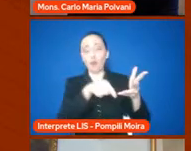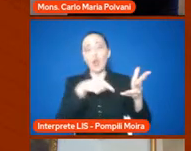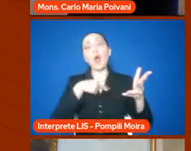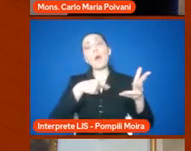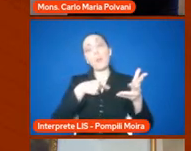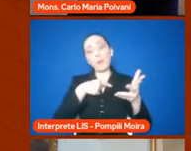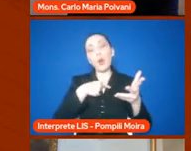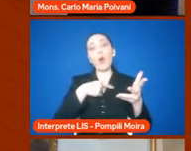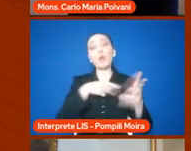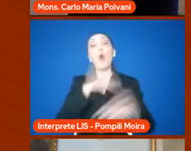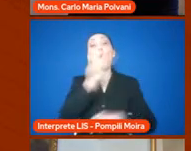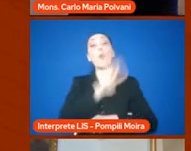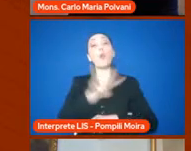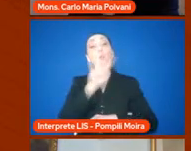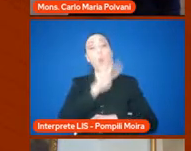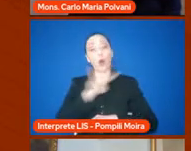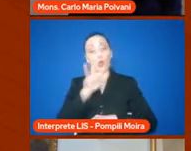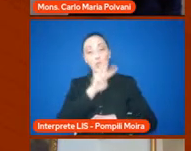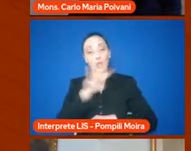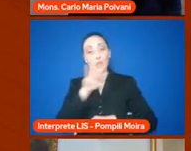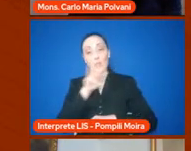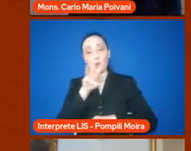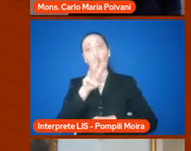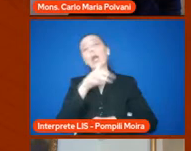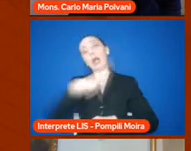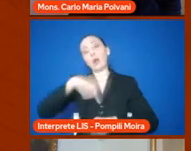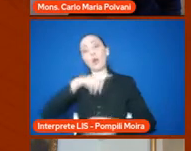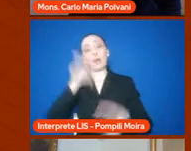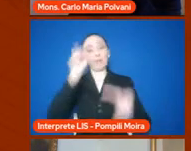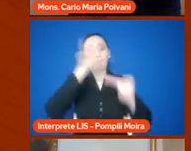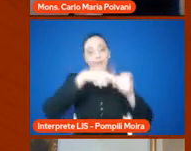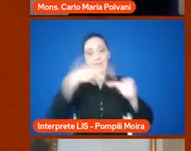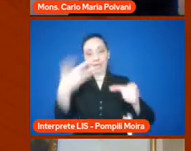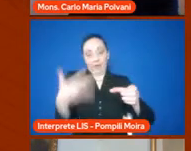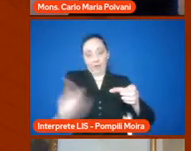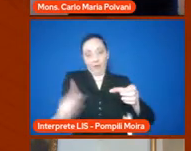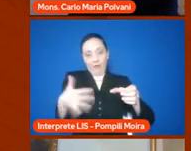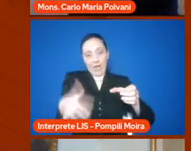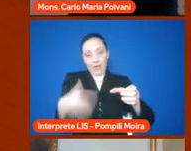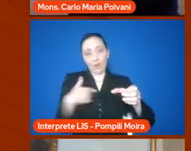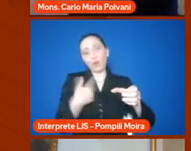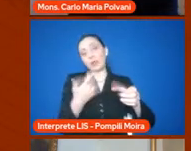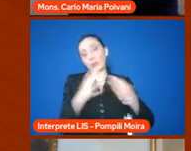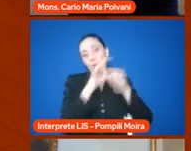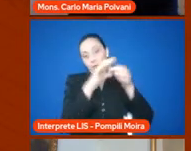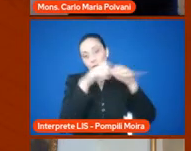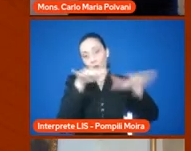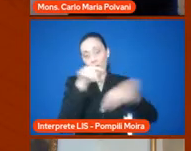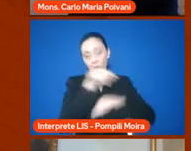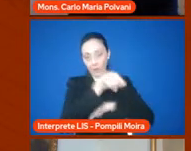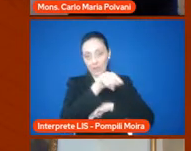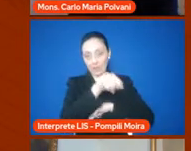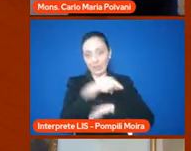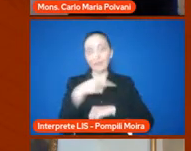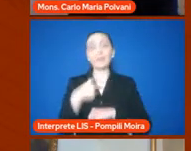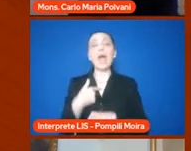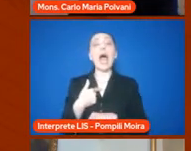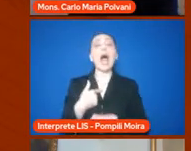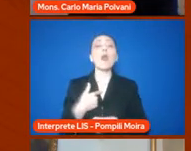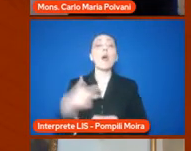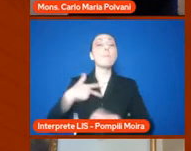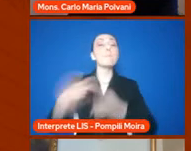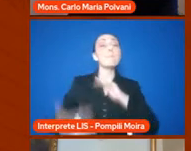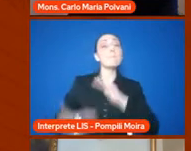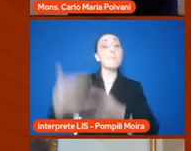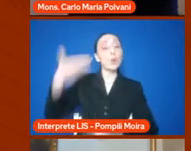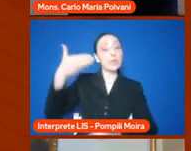cui noi siamo partner italiani. Allora, Monsignor Polvani, la vita sulla Terra, questa Terra ha bisogno della